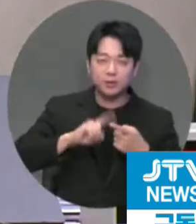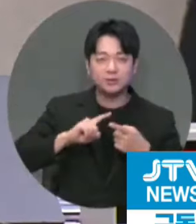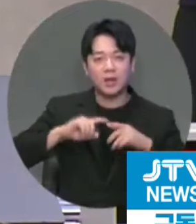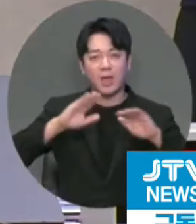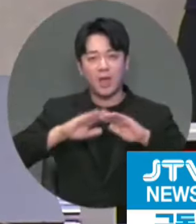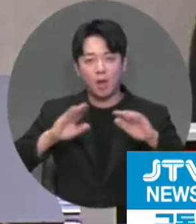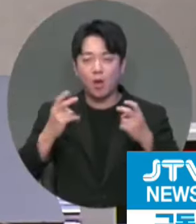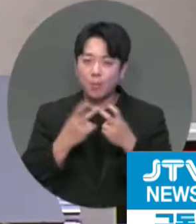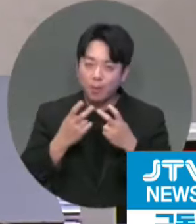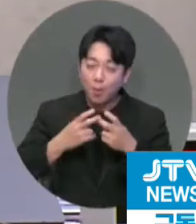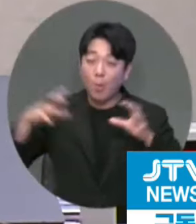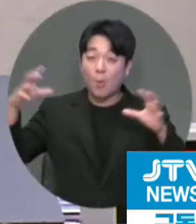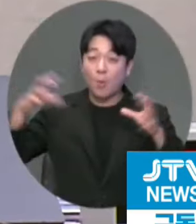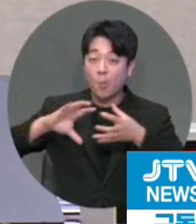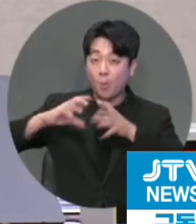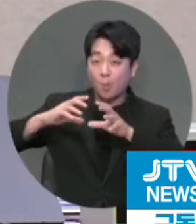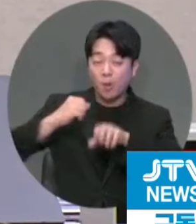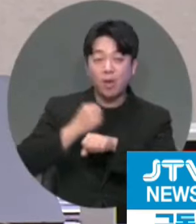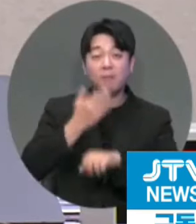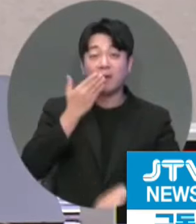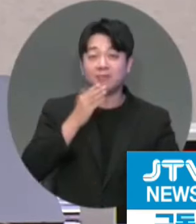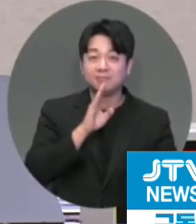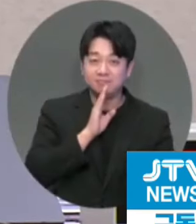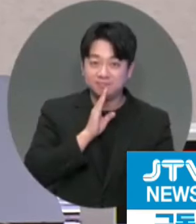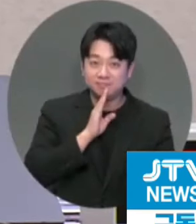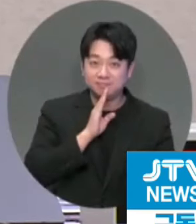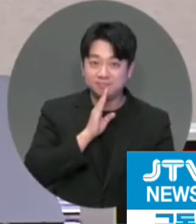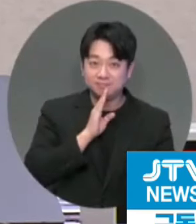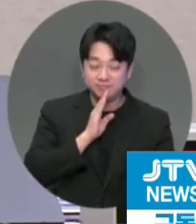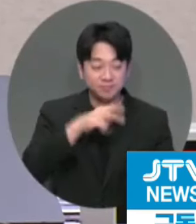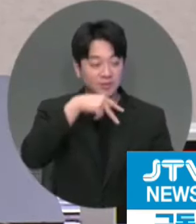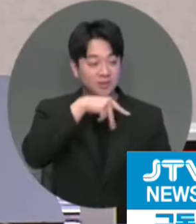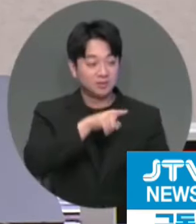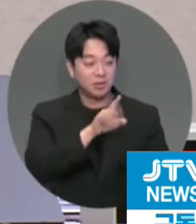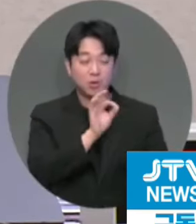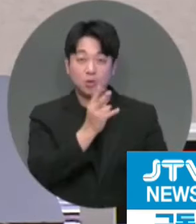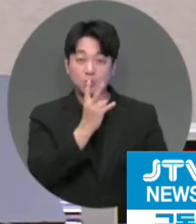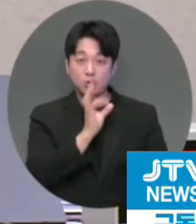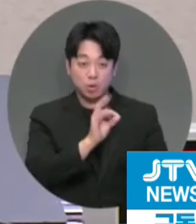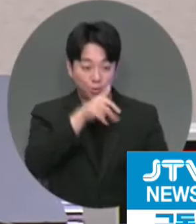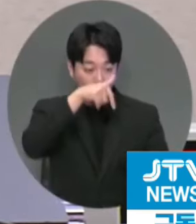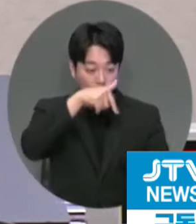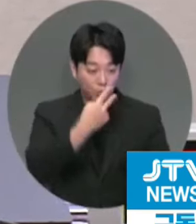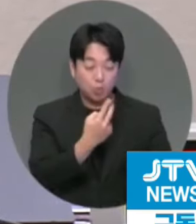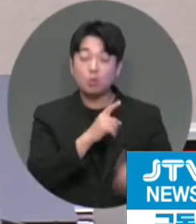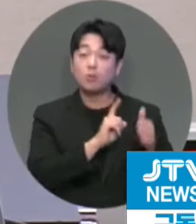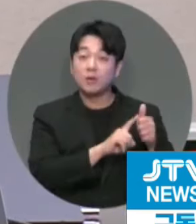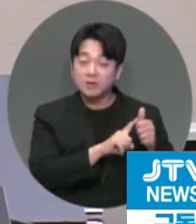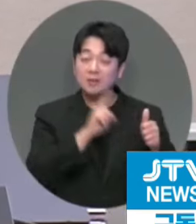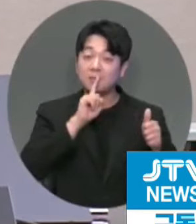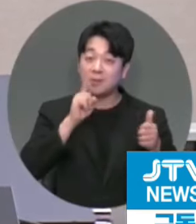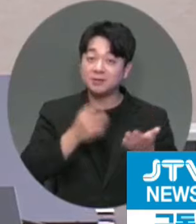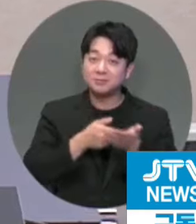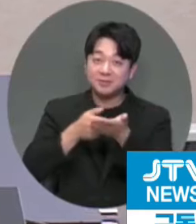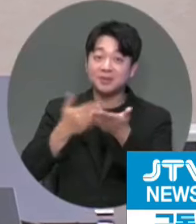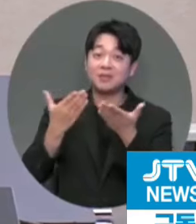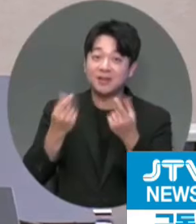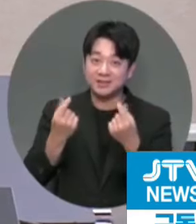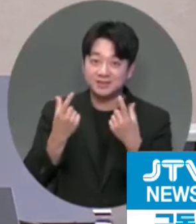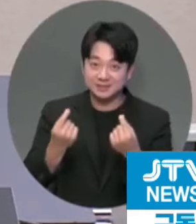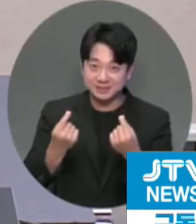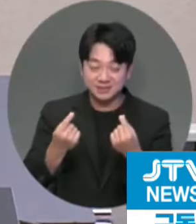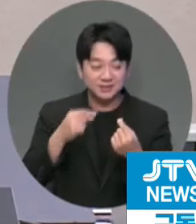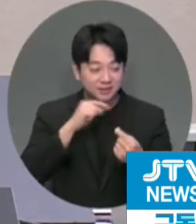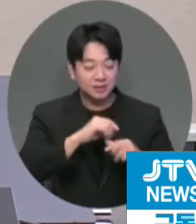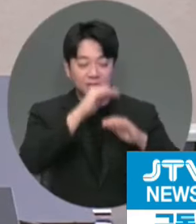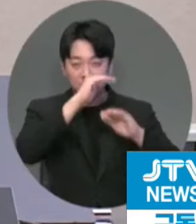명분 지렛대가 될 수 있거든요. 그래서 서영교 의원께서 이런 부분을 제안을 하셨기 때문에 법무부에서